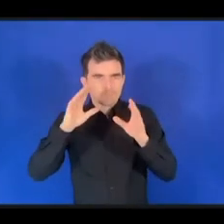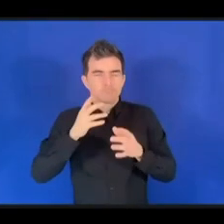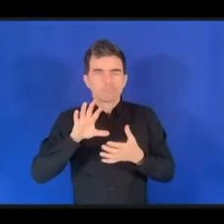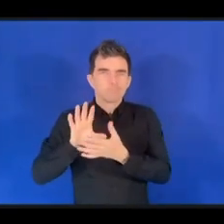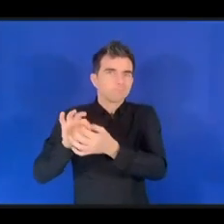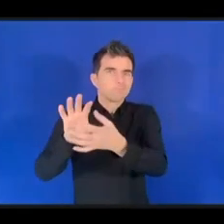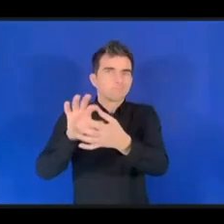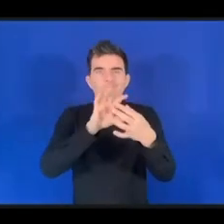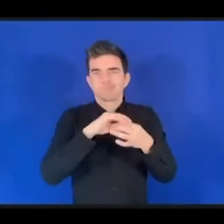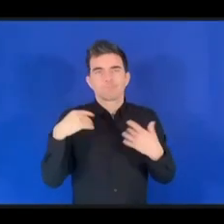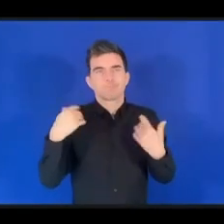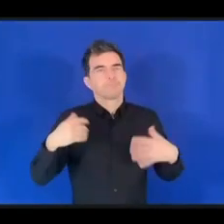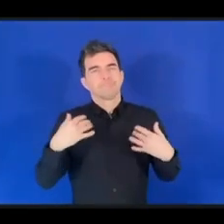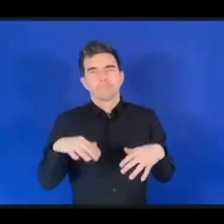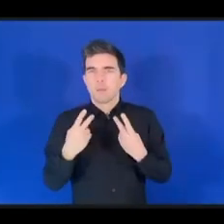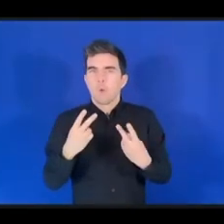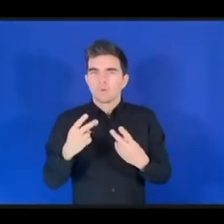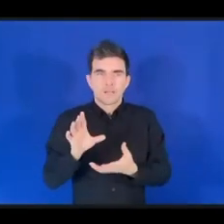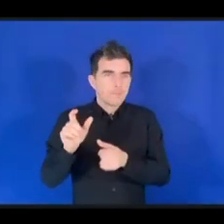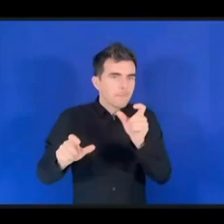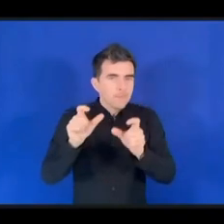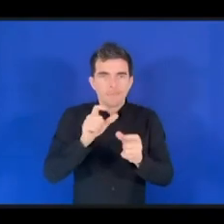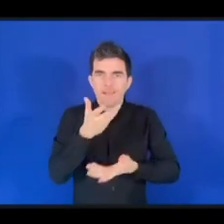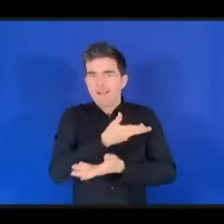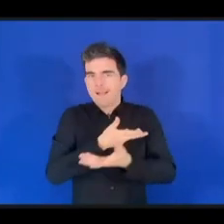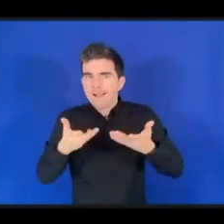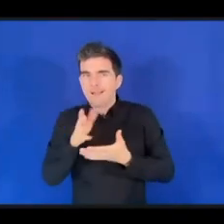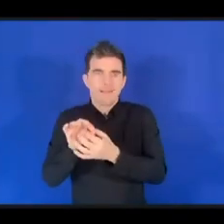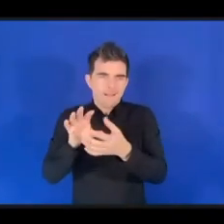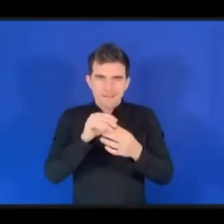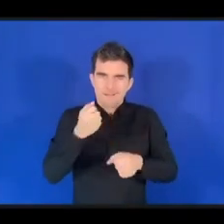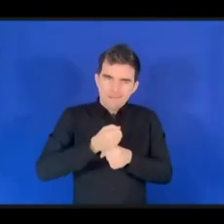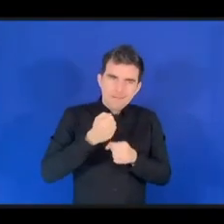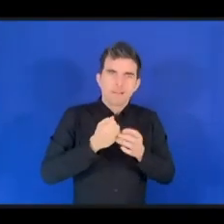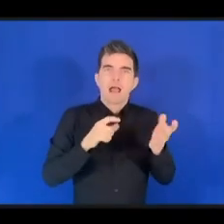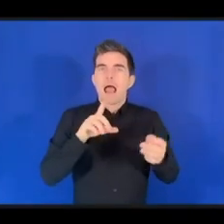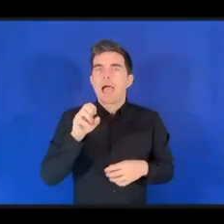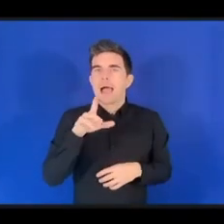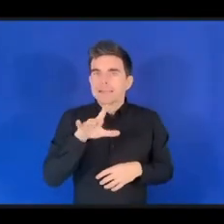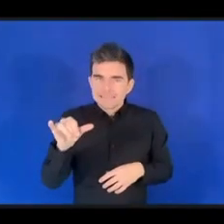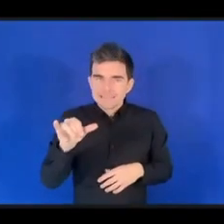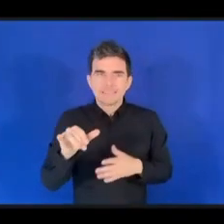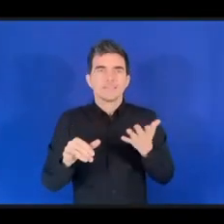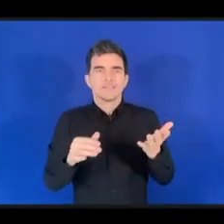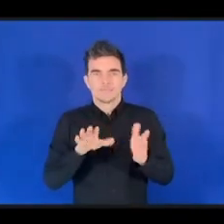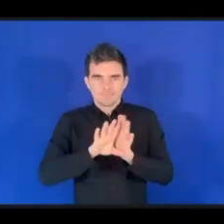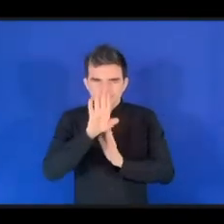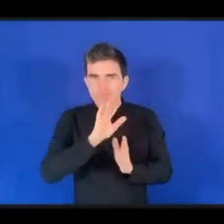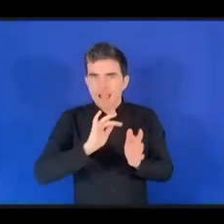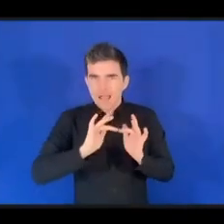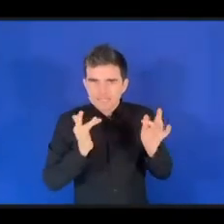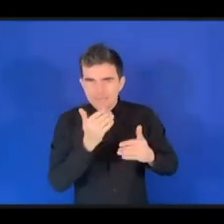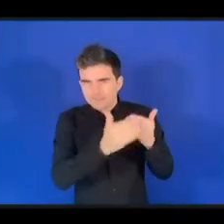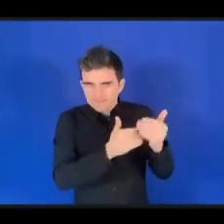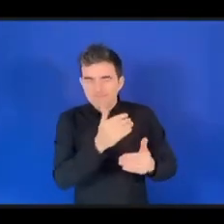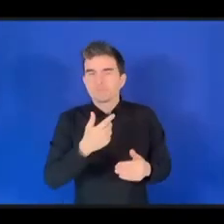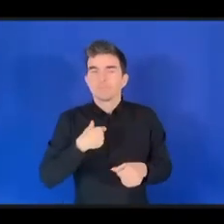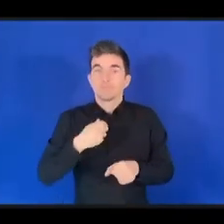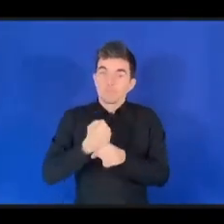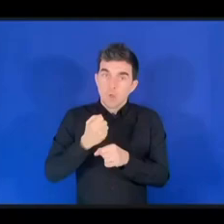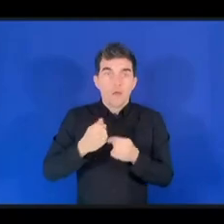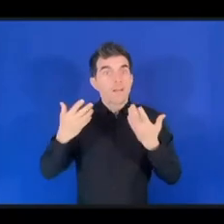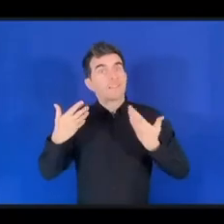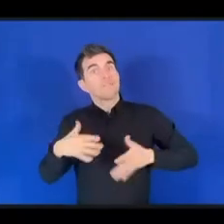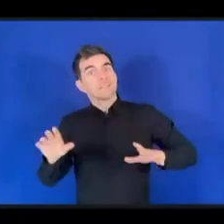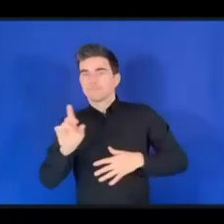un réseau permanent qui travaille inlassablement à l'amélioration de du contexte dans lequel nous travaillons le travail n'est